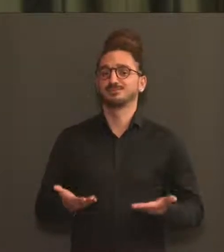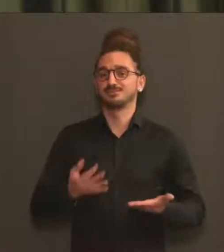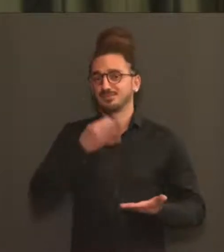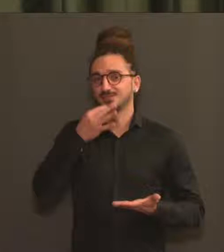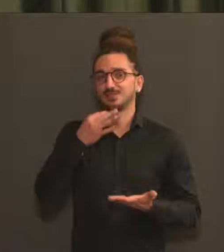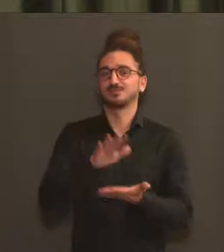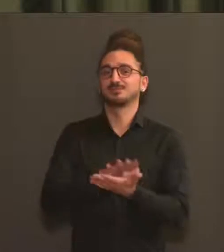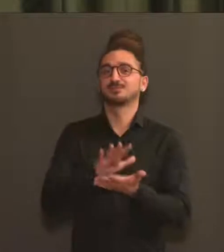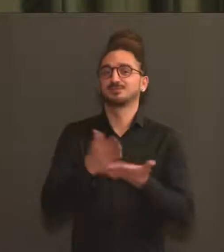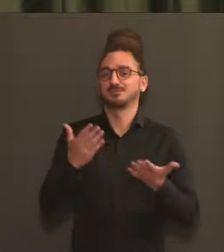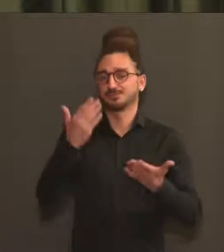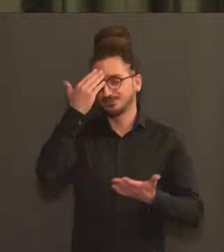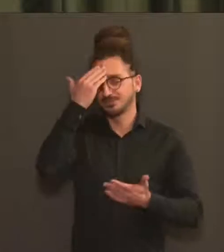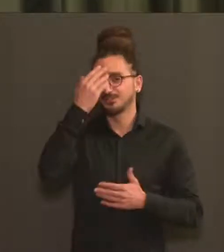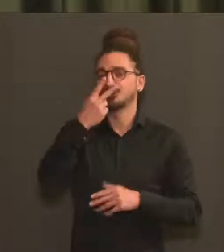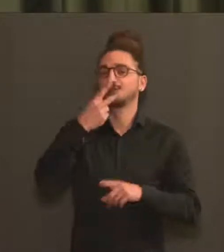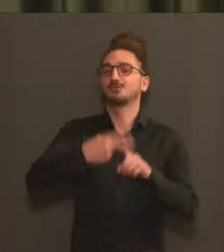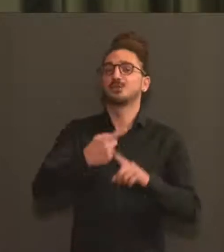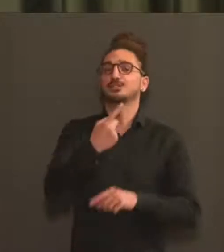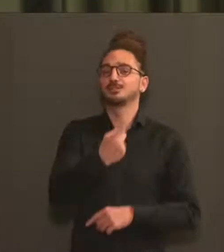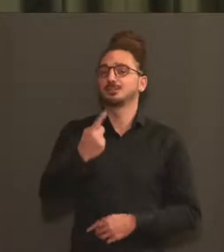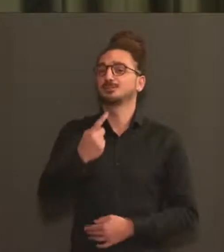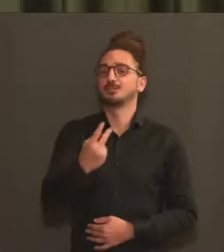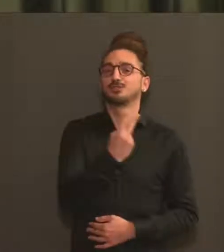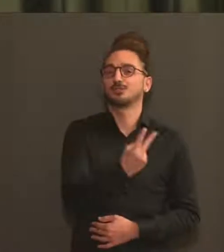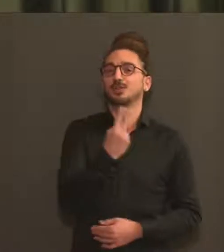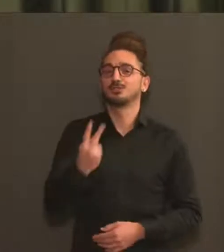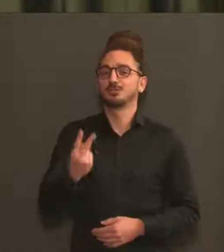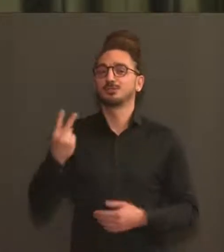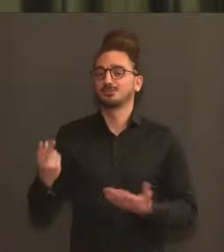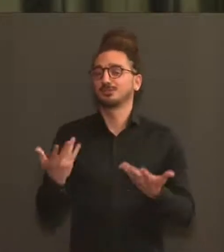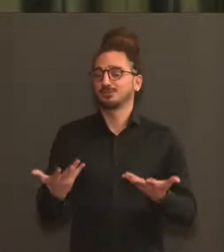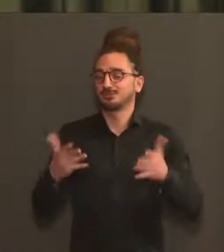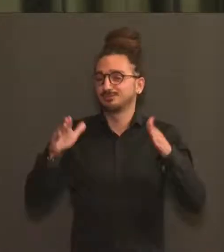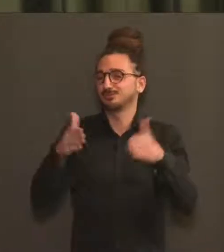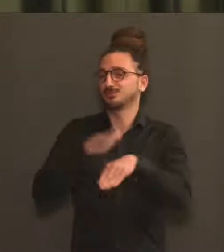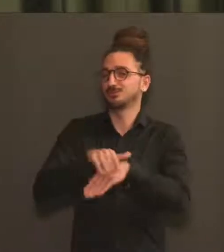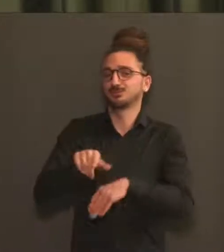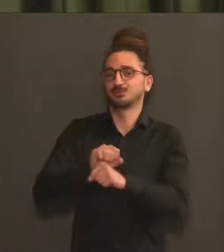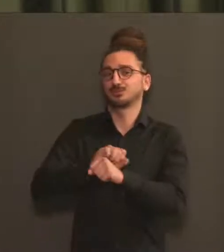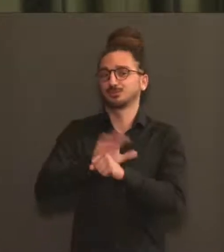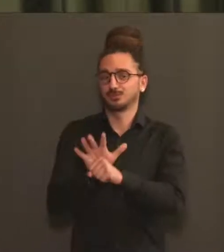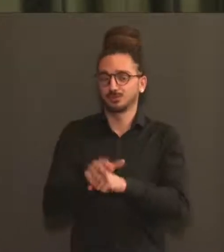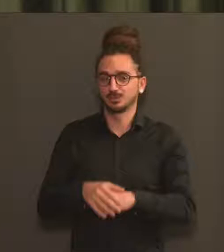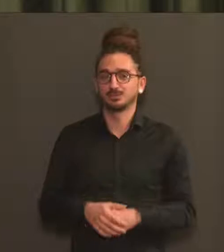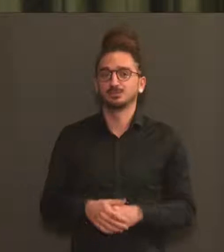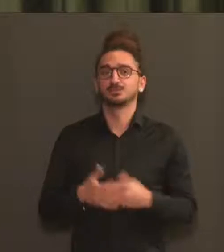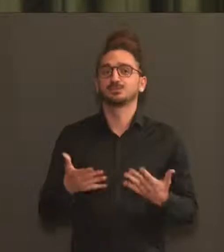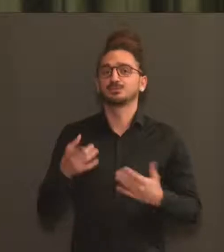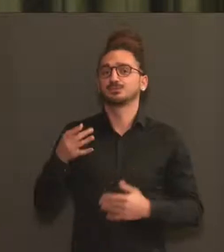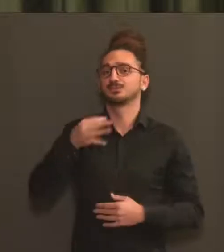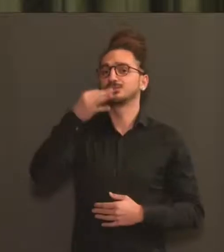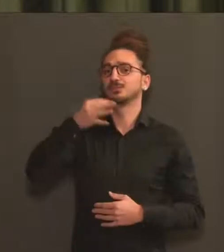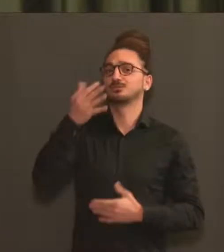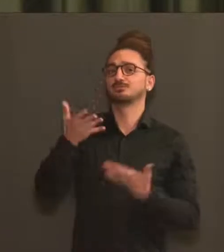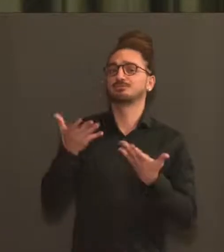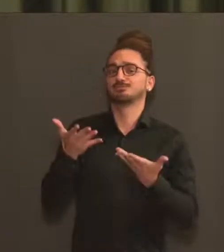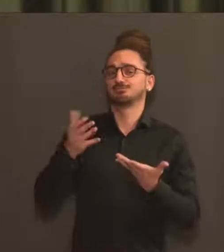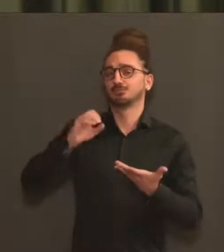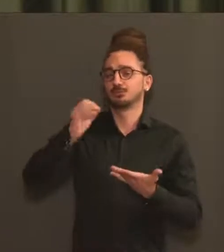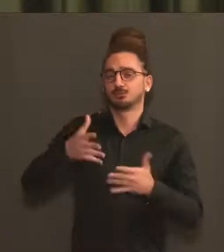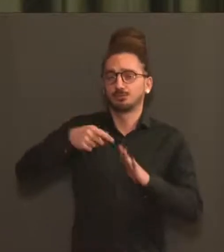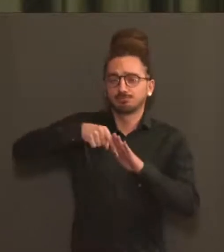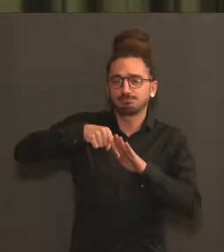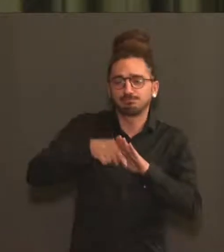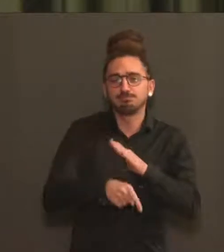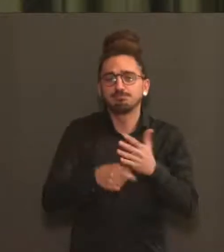le Covid-19. Conférence pendant laquelle on fait un petit peu le point sur l'évolution de l'épidémie et sur l'évolution des actions